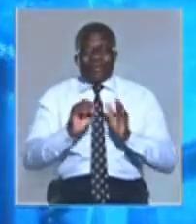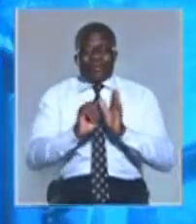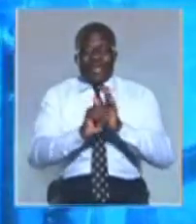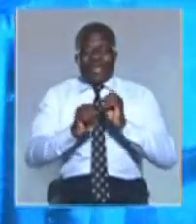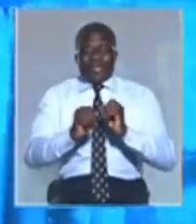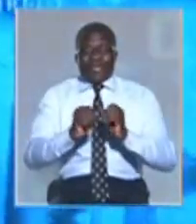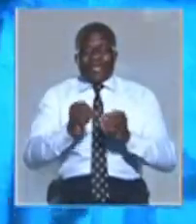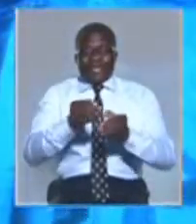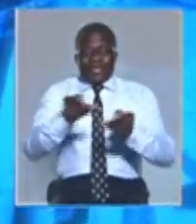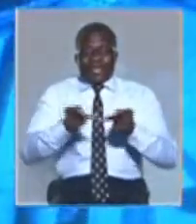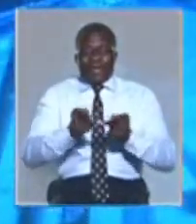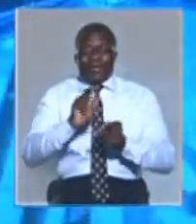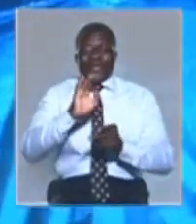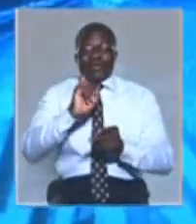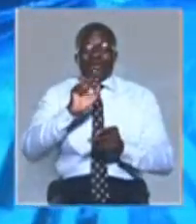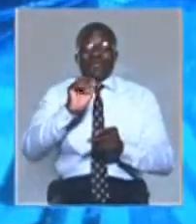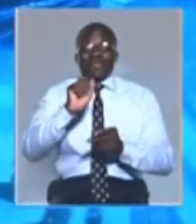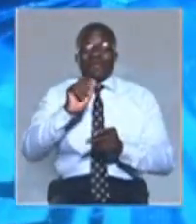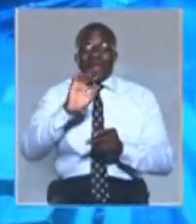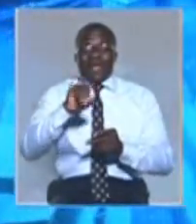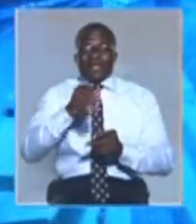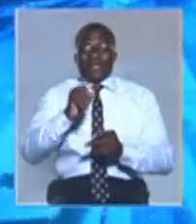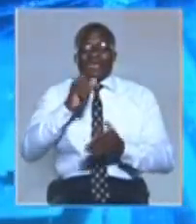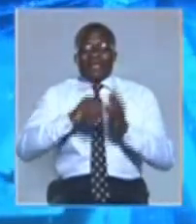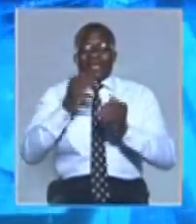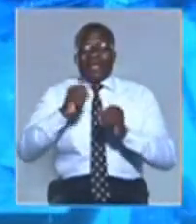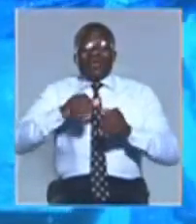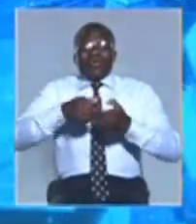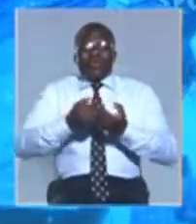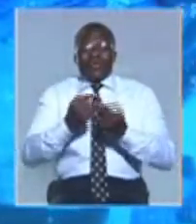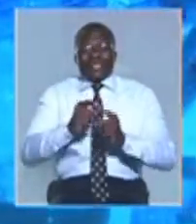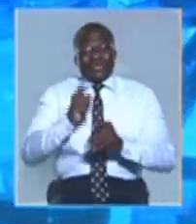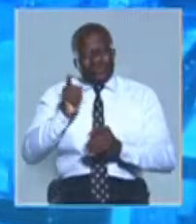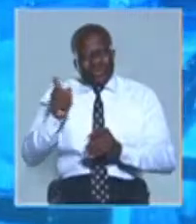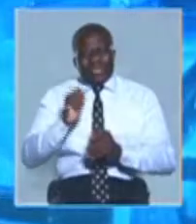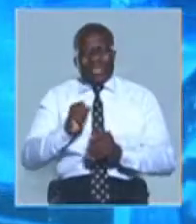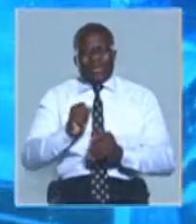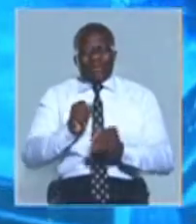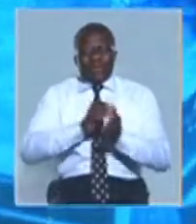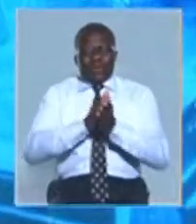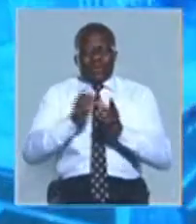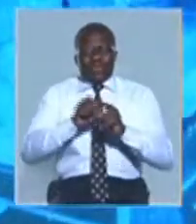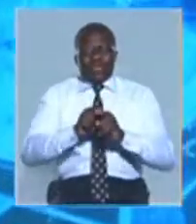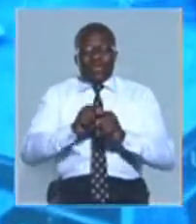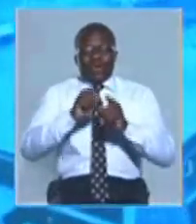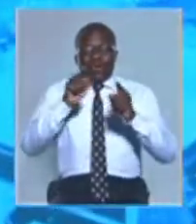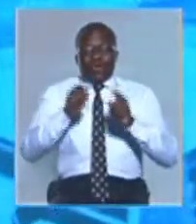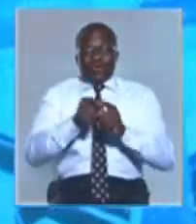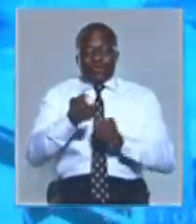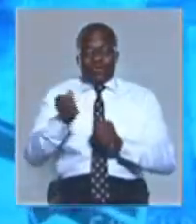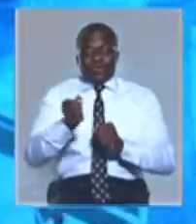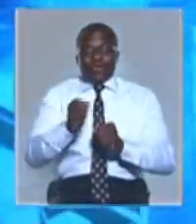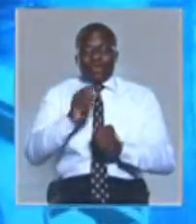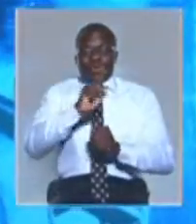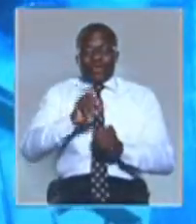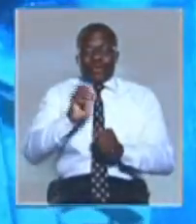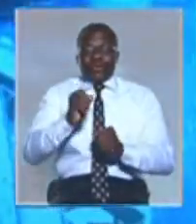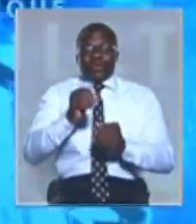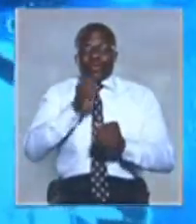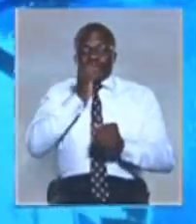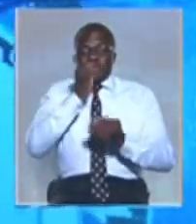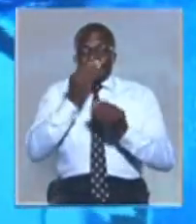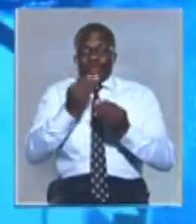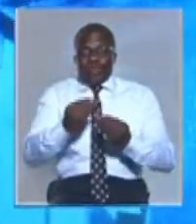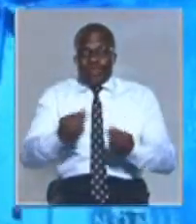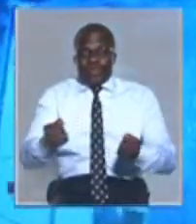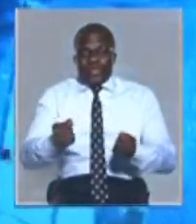le marécage de Fifadji. Quel est aujourd'hui l'état de ce marécage, considéré comme poumon vert, une zone humide en sursis